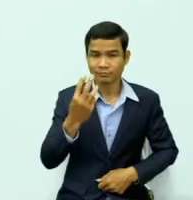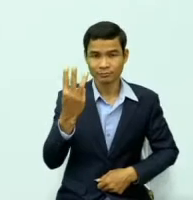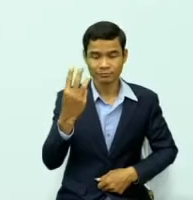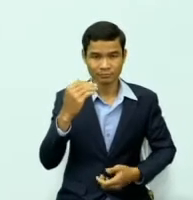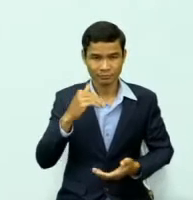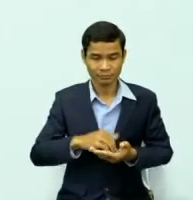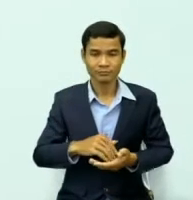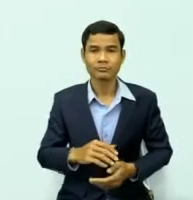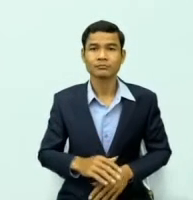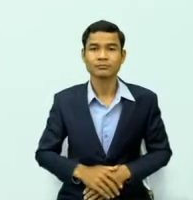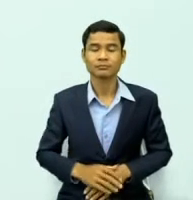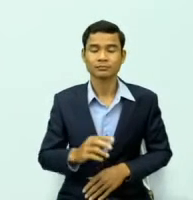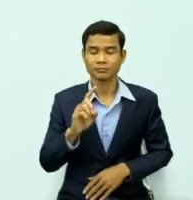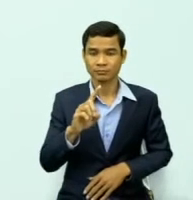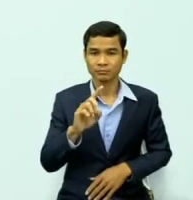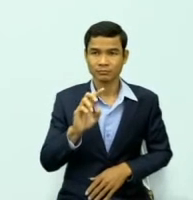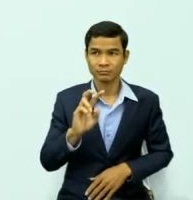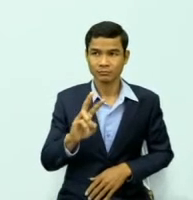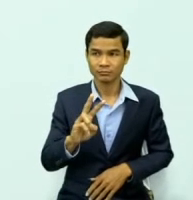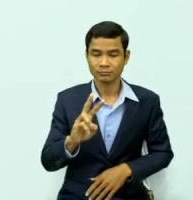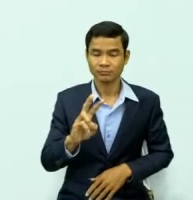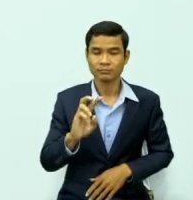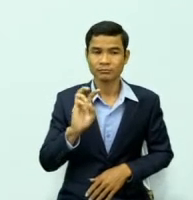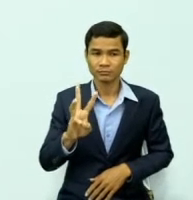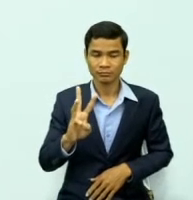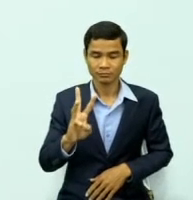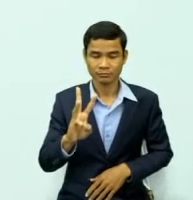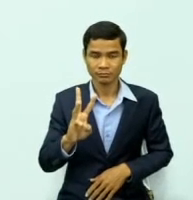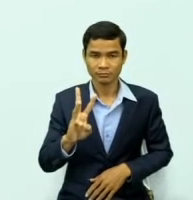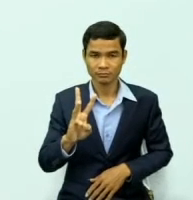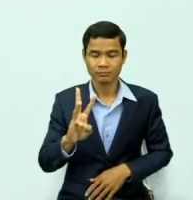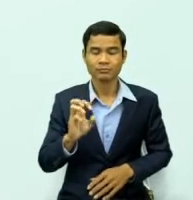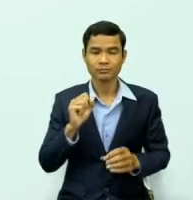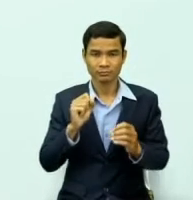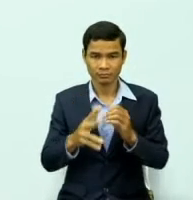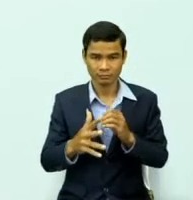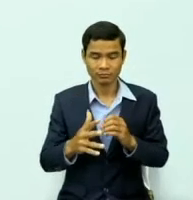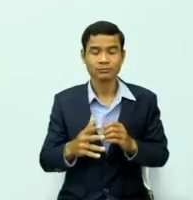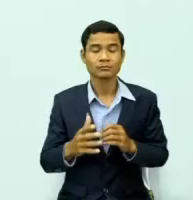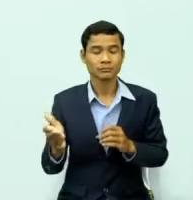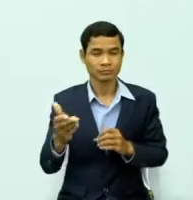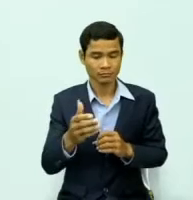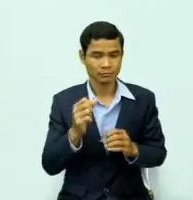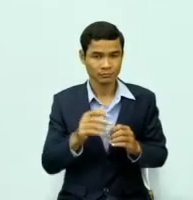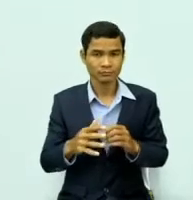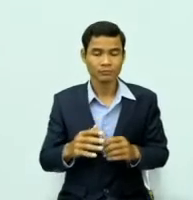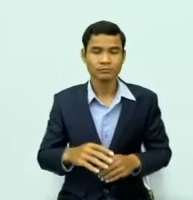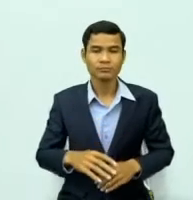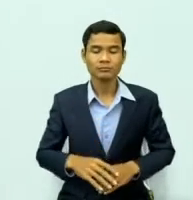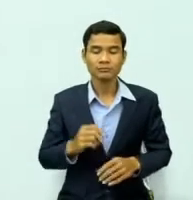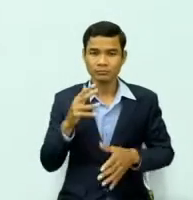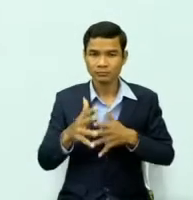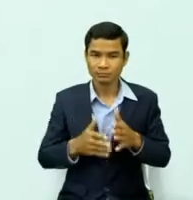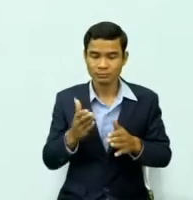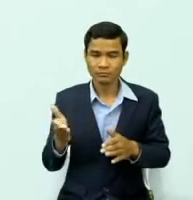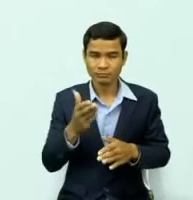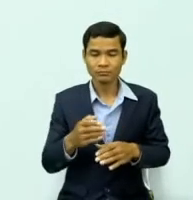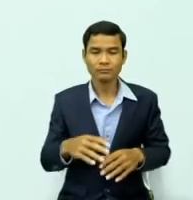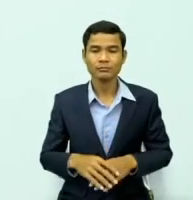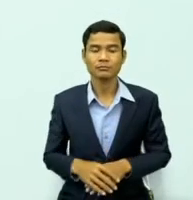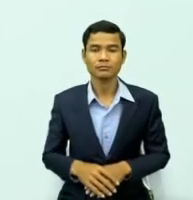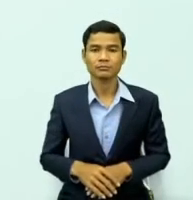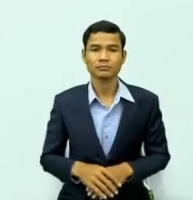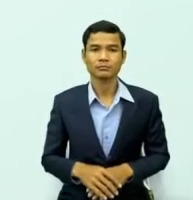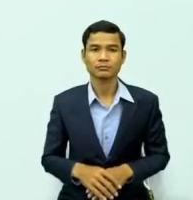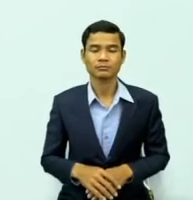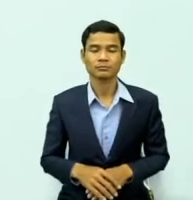đón hả muối pí bay ta chấp đàm ăn